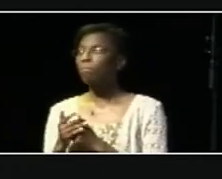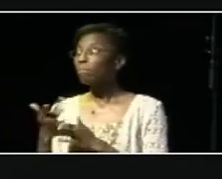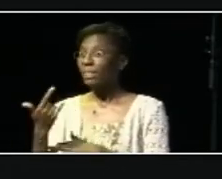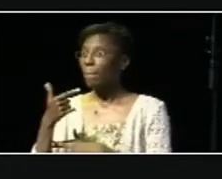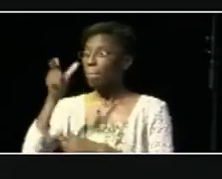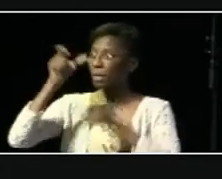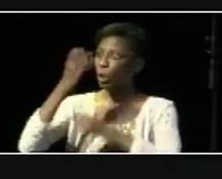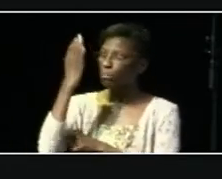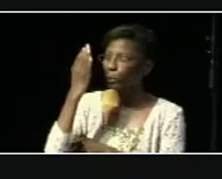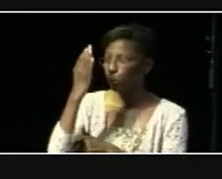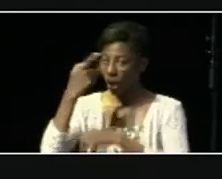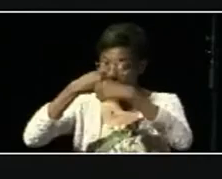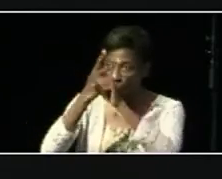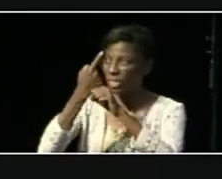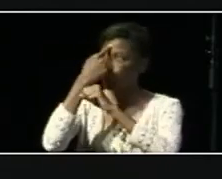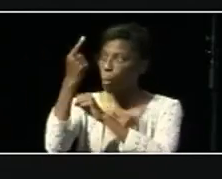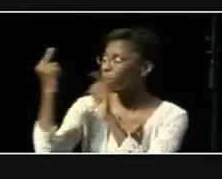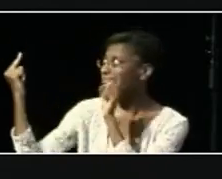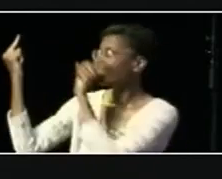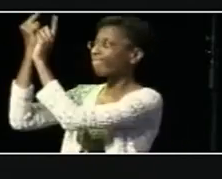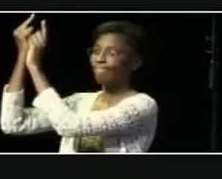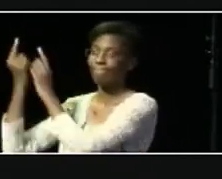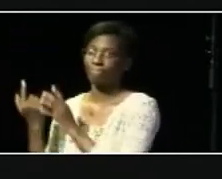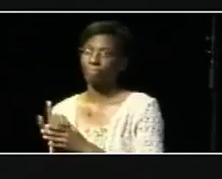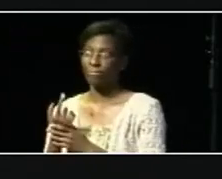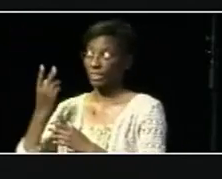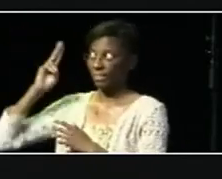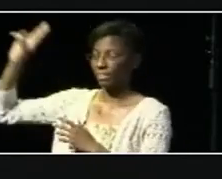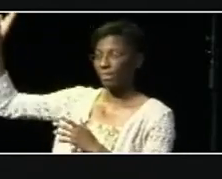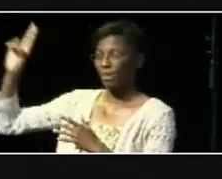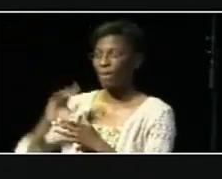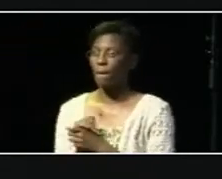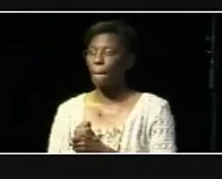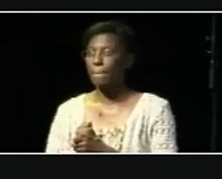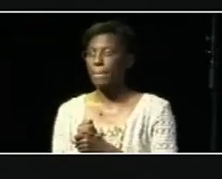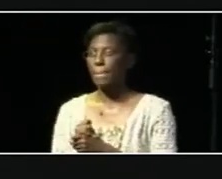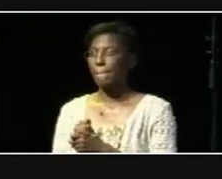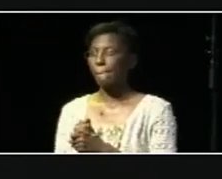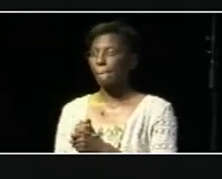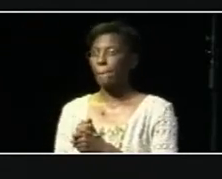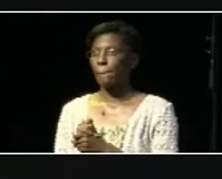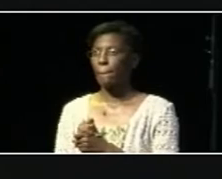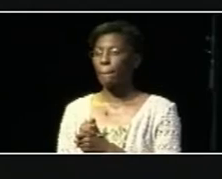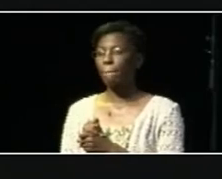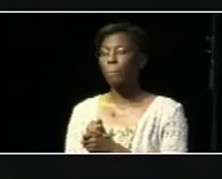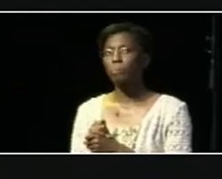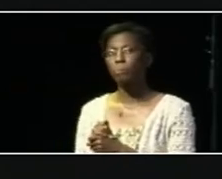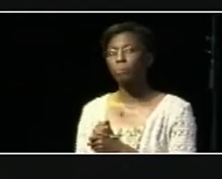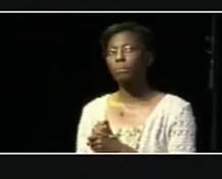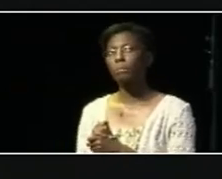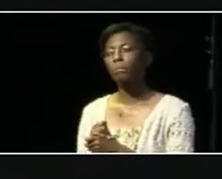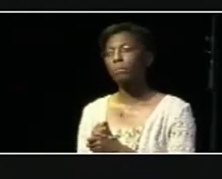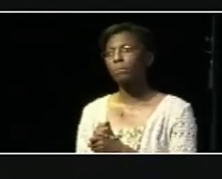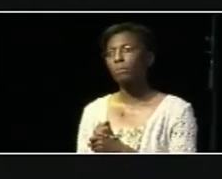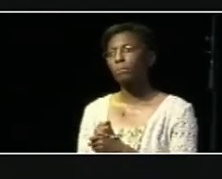se rapprocher du Seigneur. I'm hoping that in many other places, and we are receiving indication that in many places,